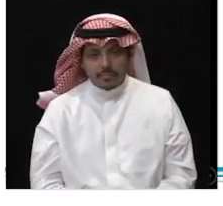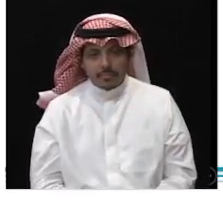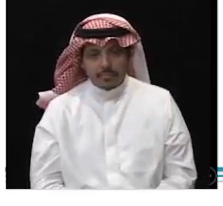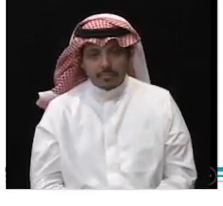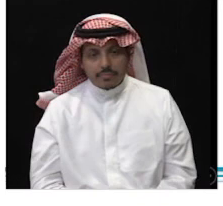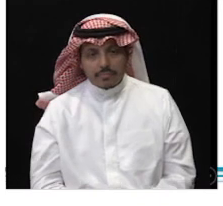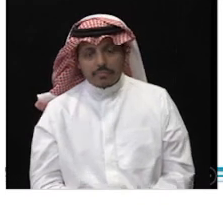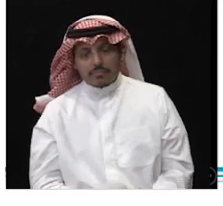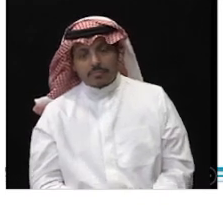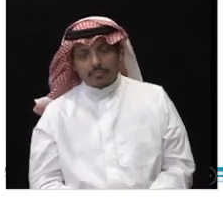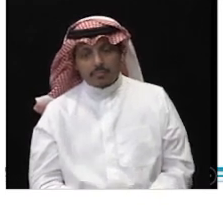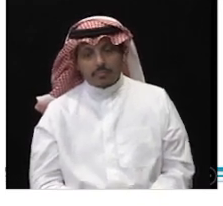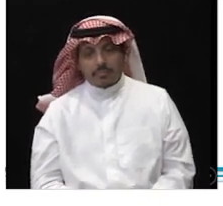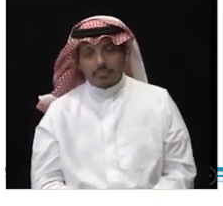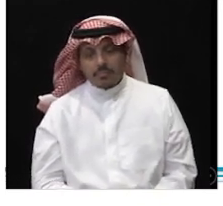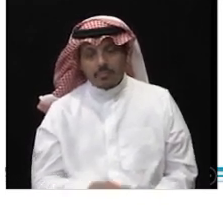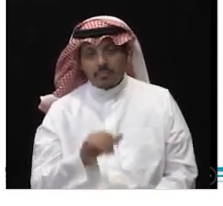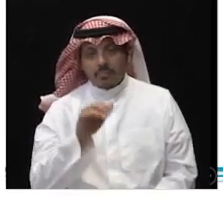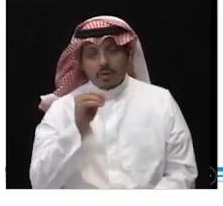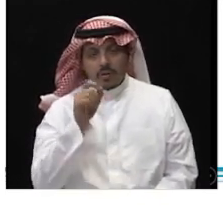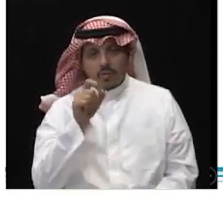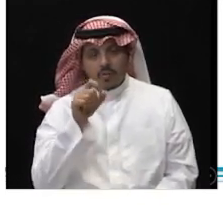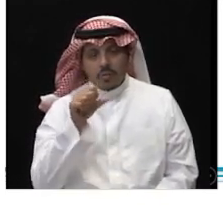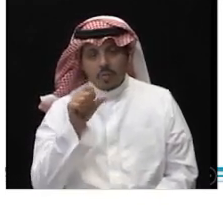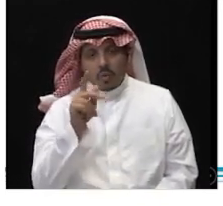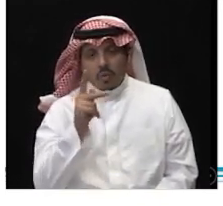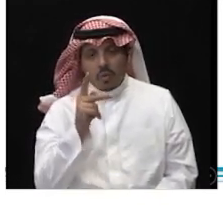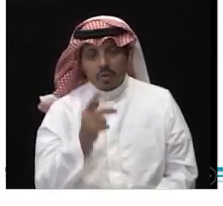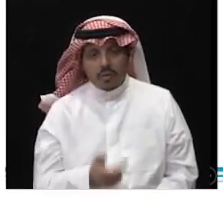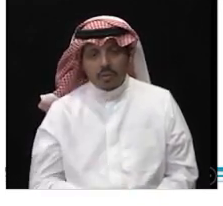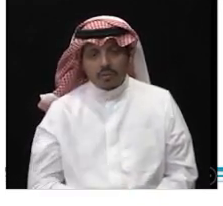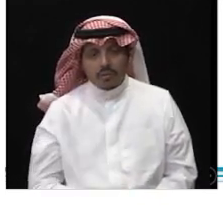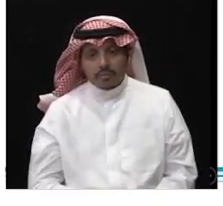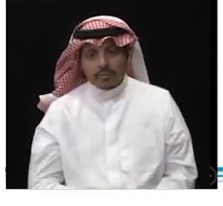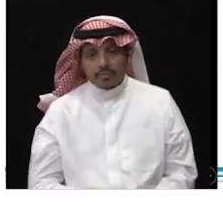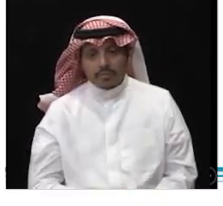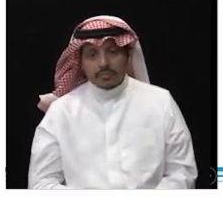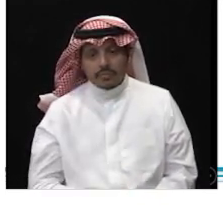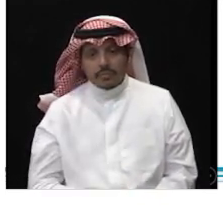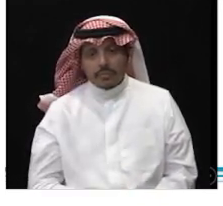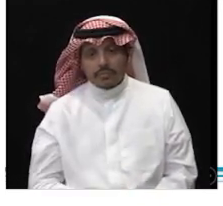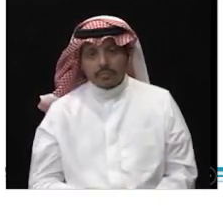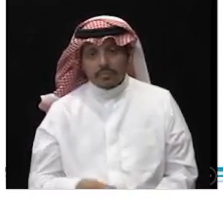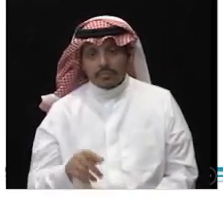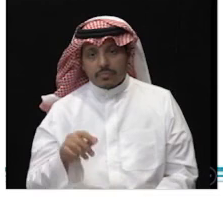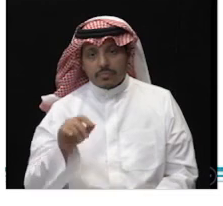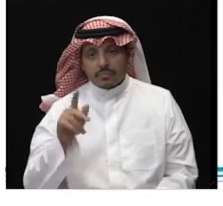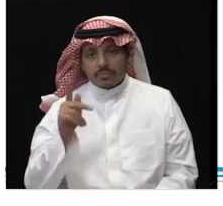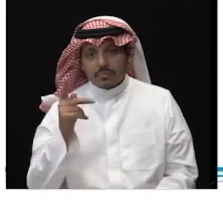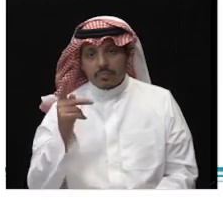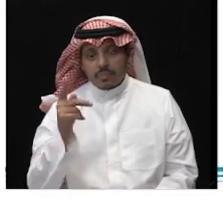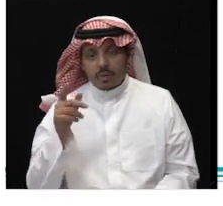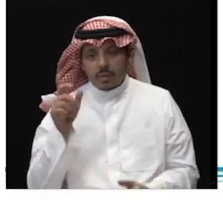محفوظ، محفوظ، أحسنتم. هنا الضاء في أول أم وسط أم آخر الكلمة؟